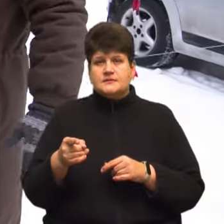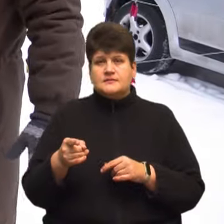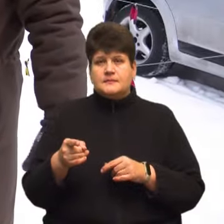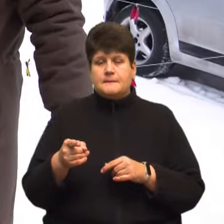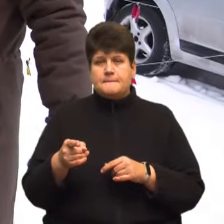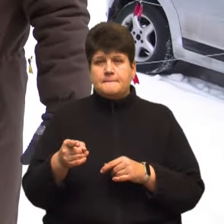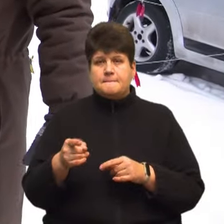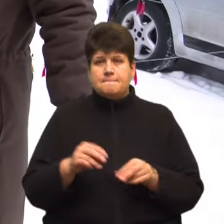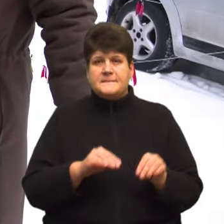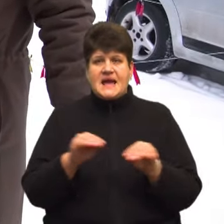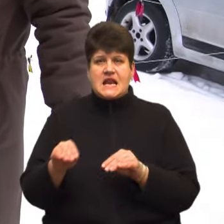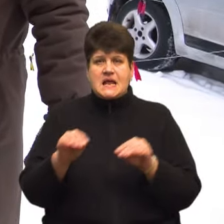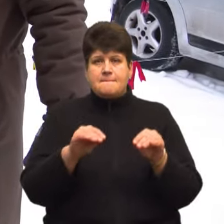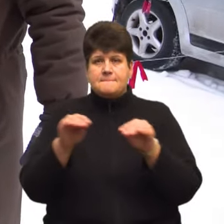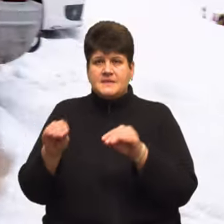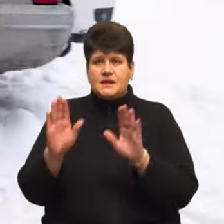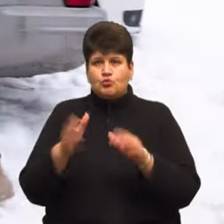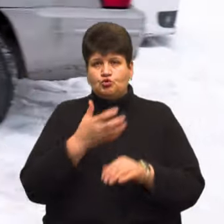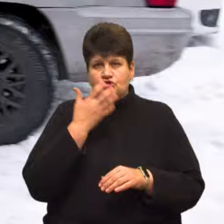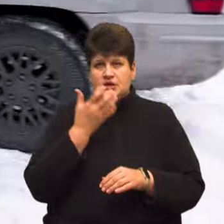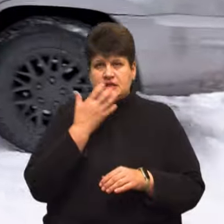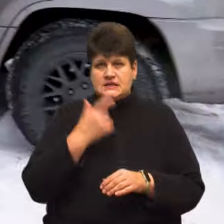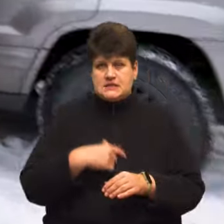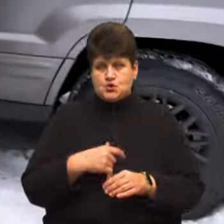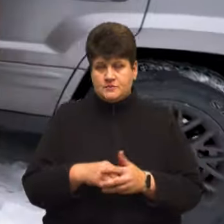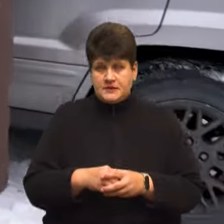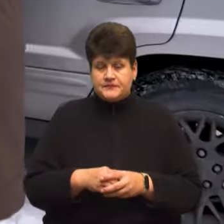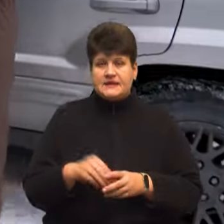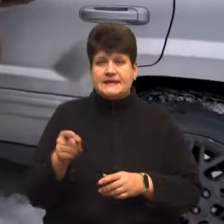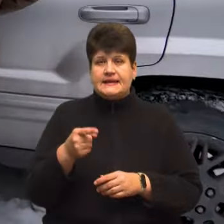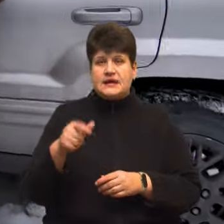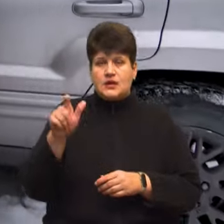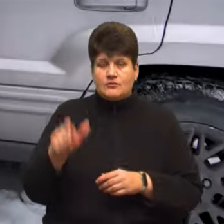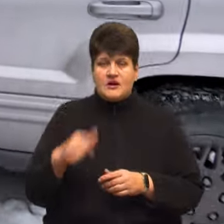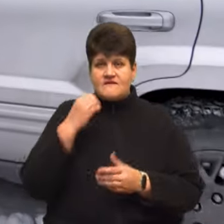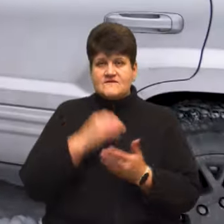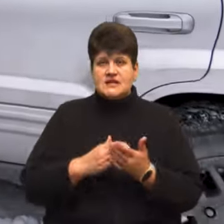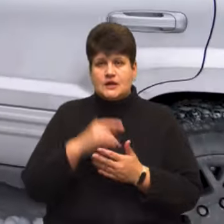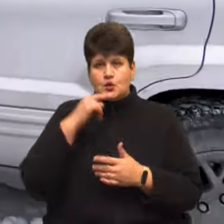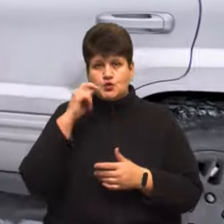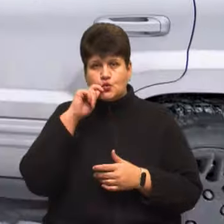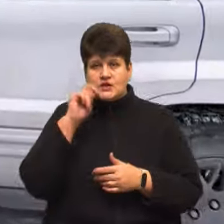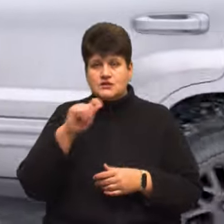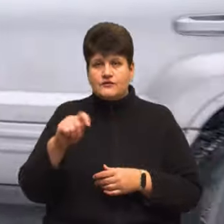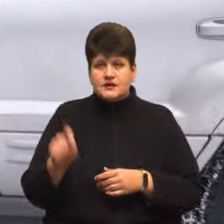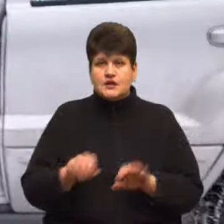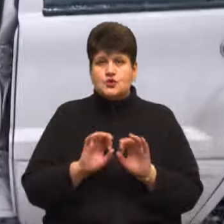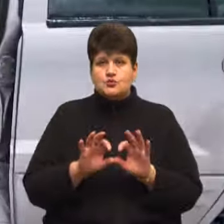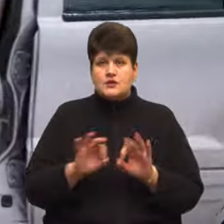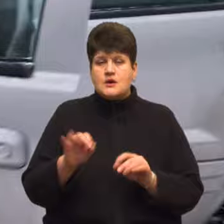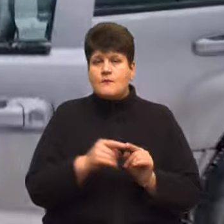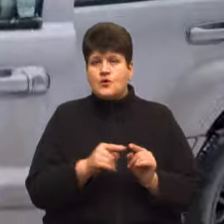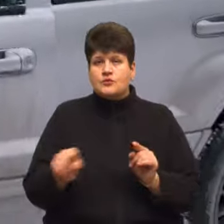переміщення будуть собі грітися тернополянинтерес євтіхов ветеран російсько-української війни розповідає протягом